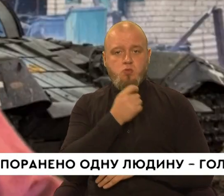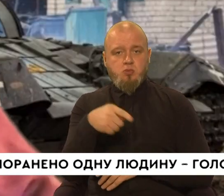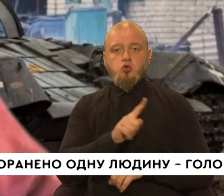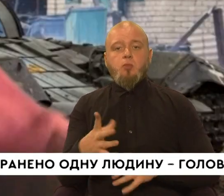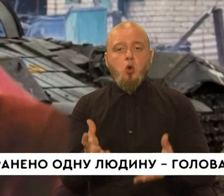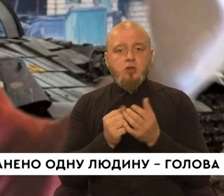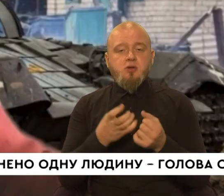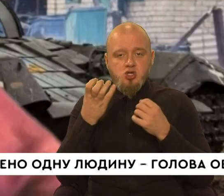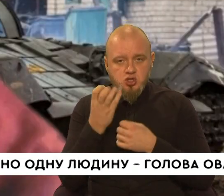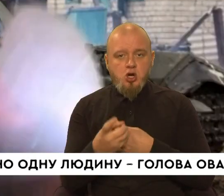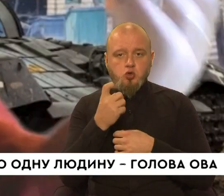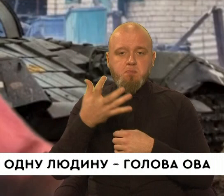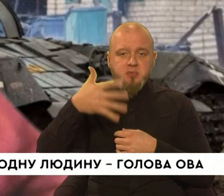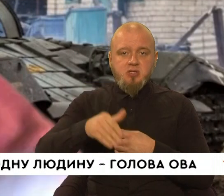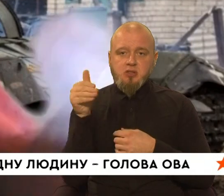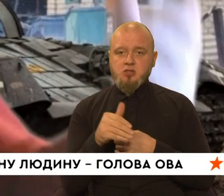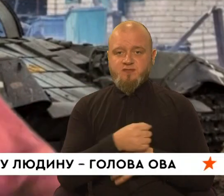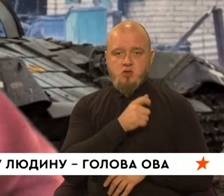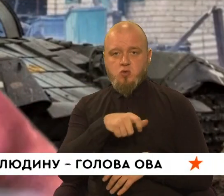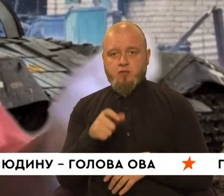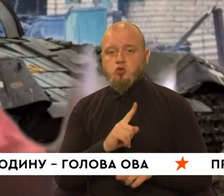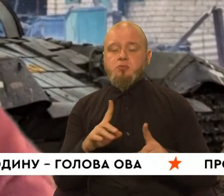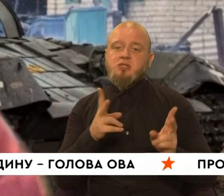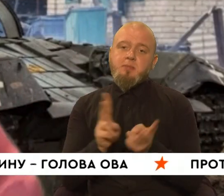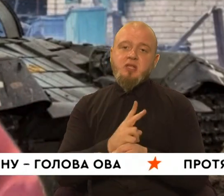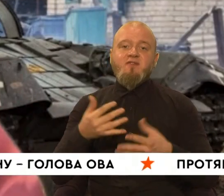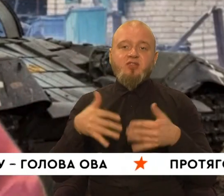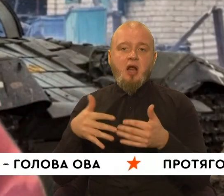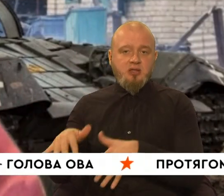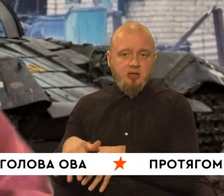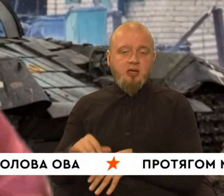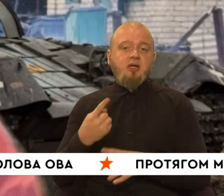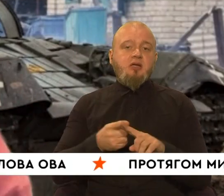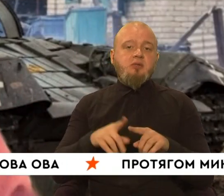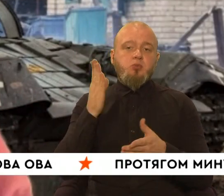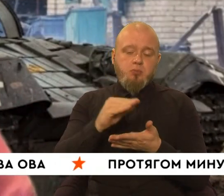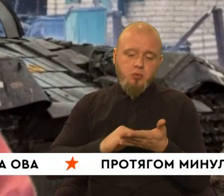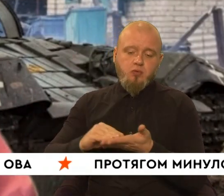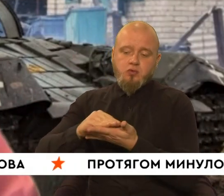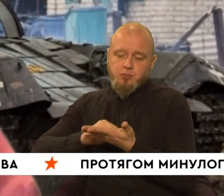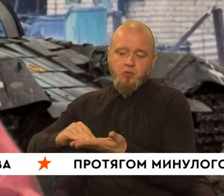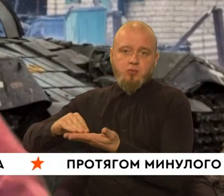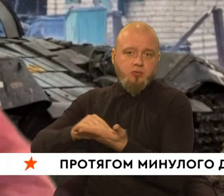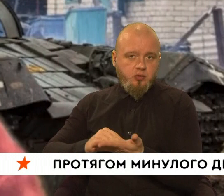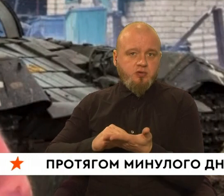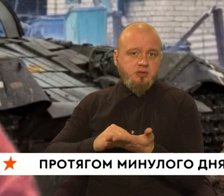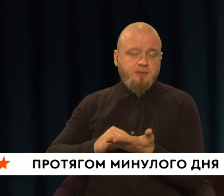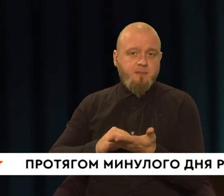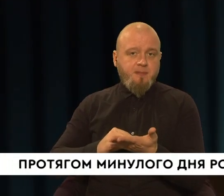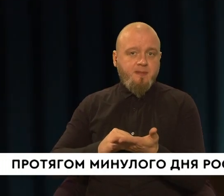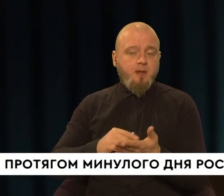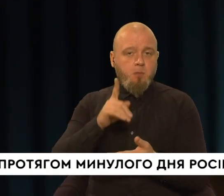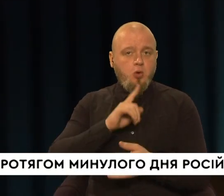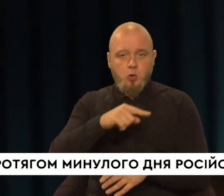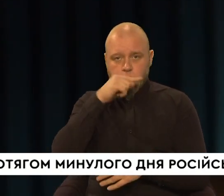щоб отримати ще 150 тисяч військових, щоб замінити втрати. І це буде повторюватися, повторюватися і повторюватися,